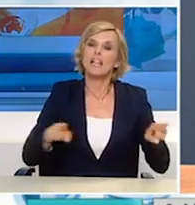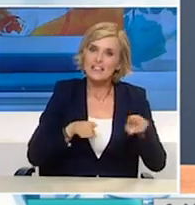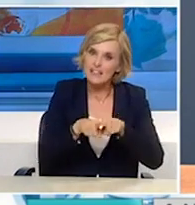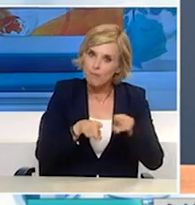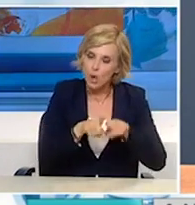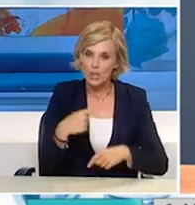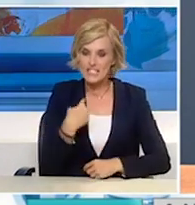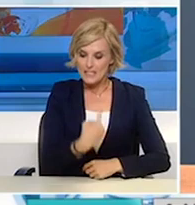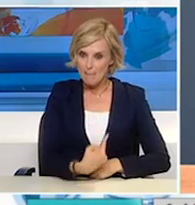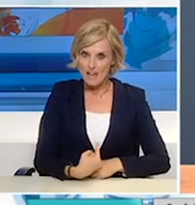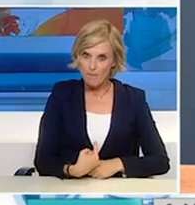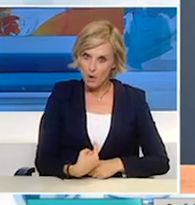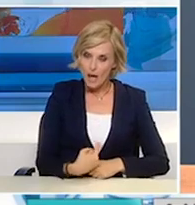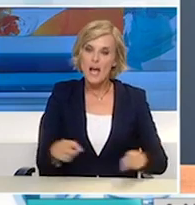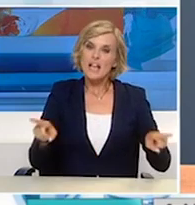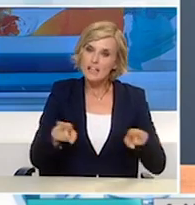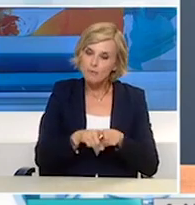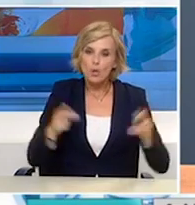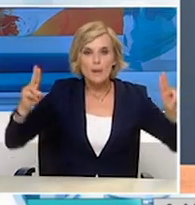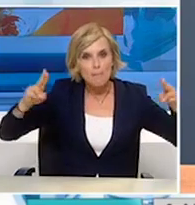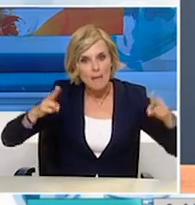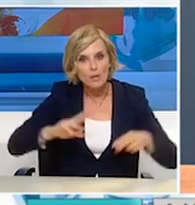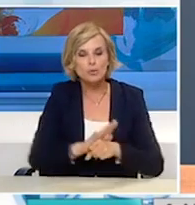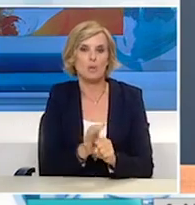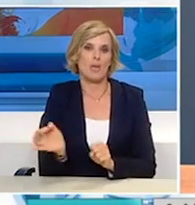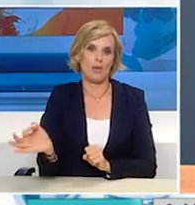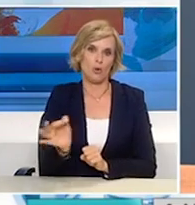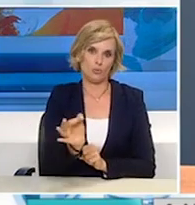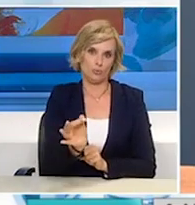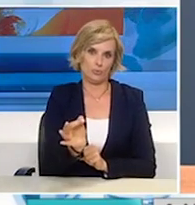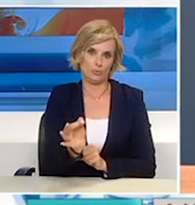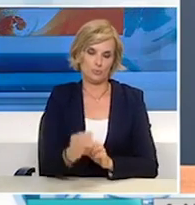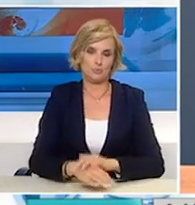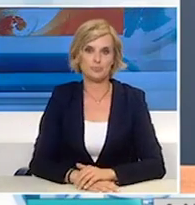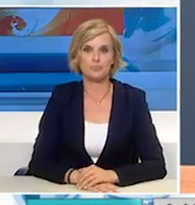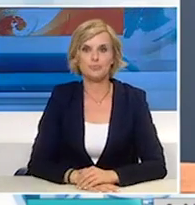τότε συμπεριφορά να περιορίσουμε την κυκλοφορία του ιού. Κάτι που πιστεύω ότι έχει γίνει.